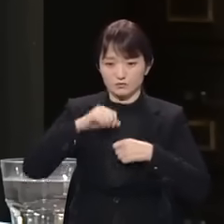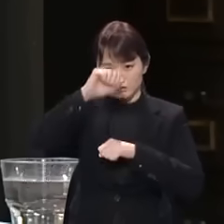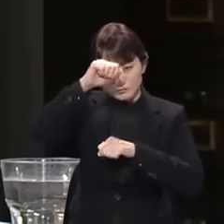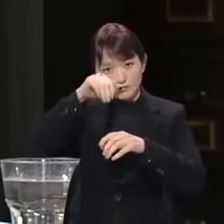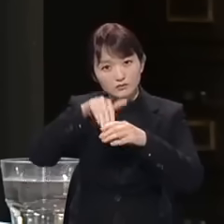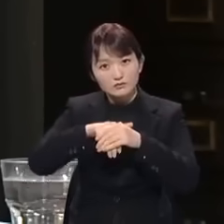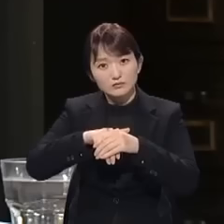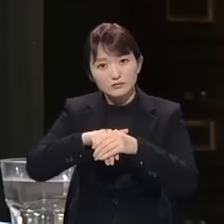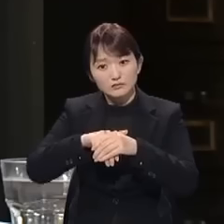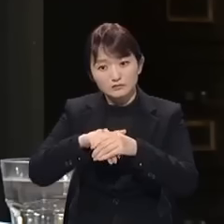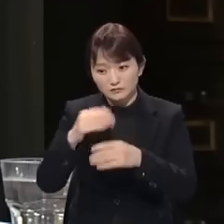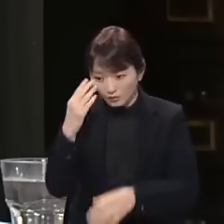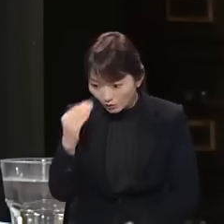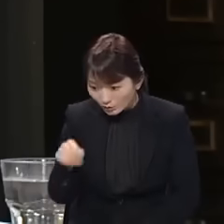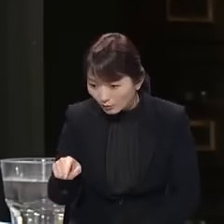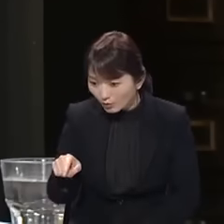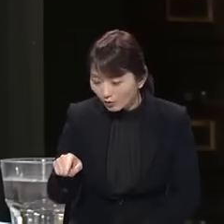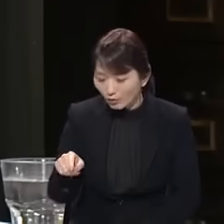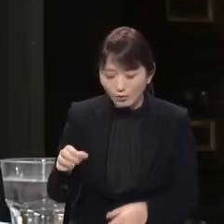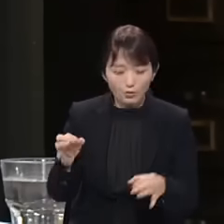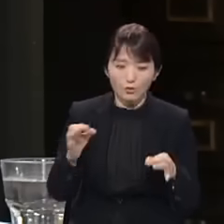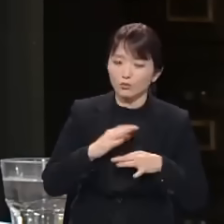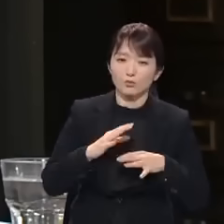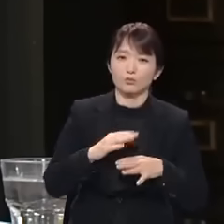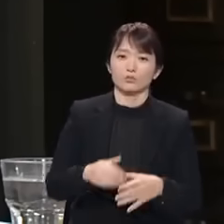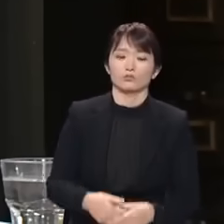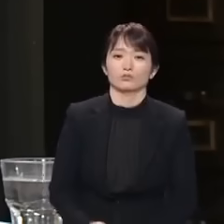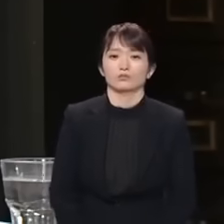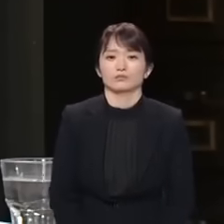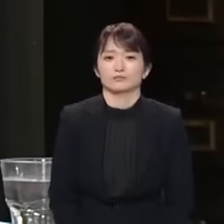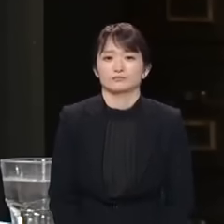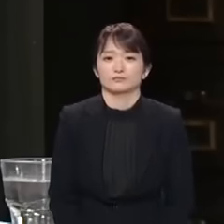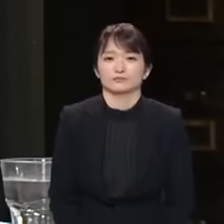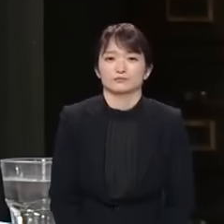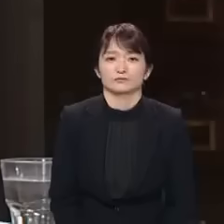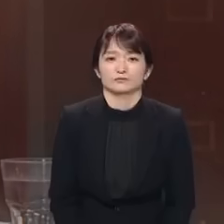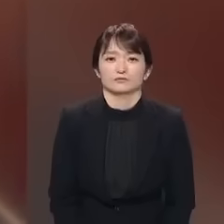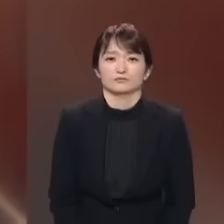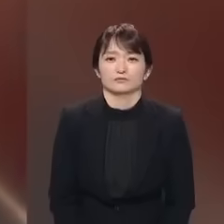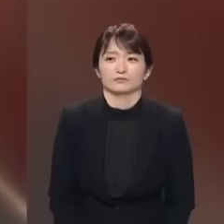와 정말 이런 사람이 있더라고요. 자, 제보자분의 얘기 직접 들어보시죠.